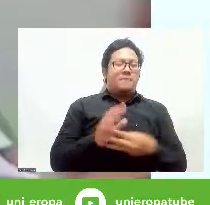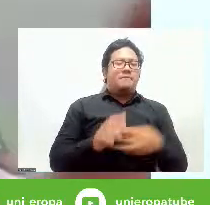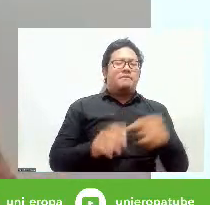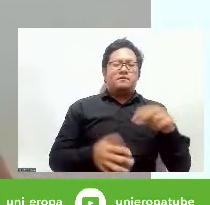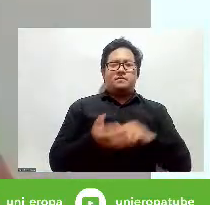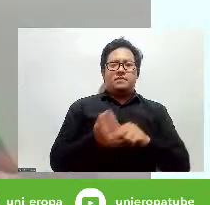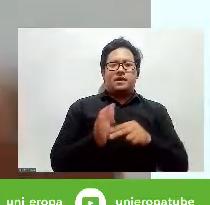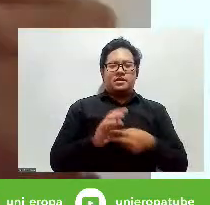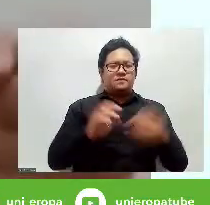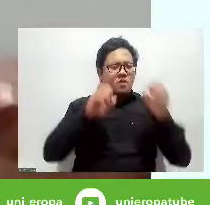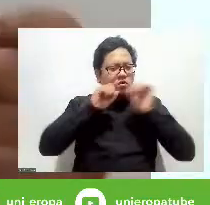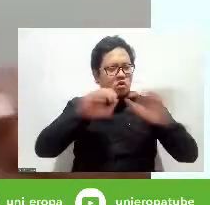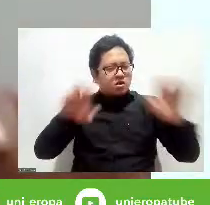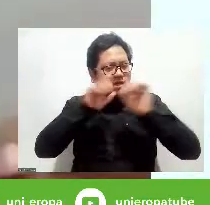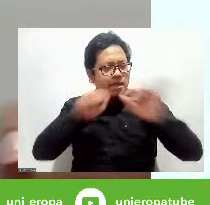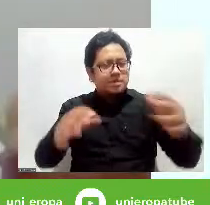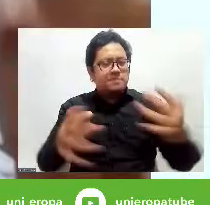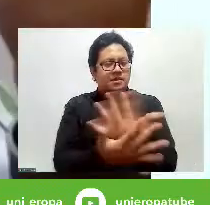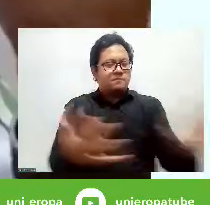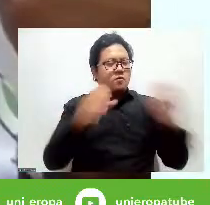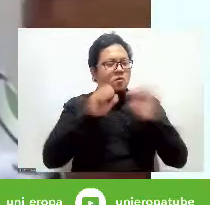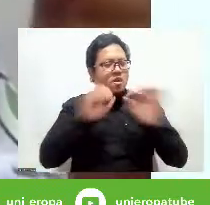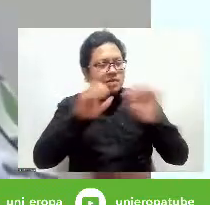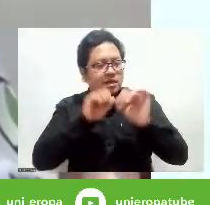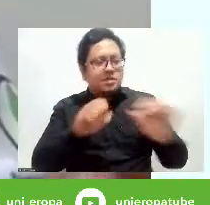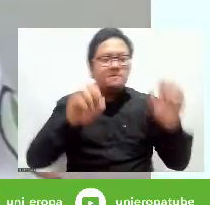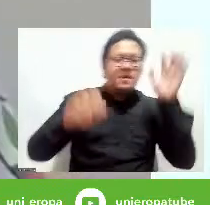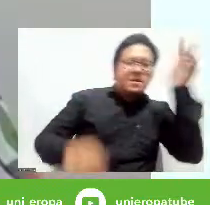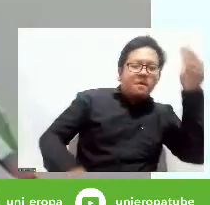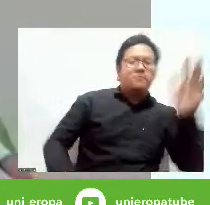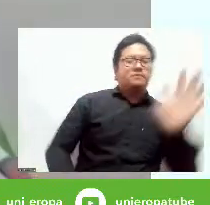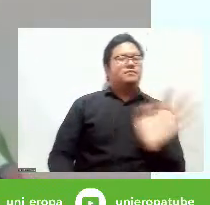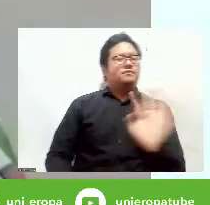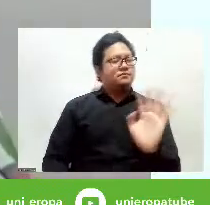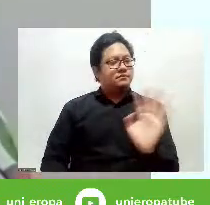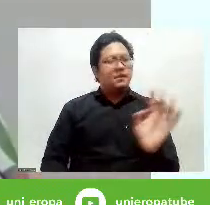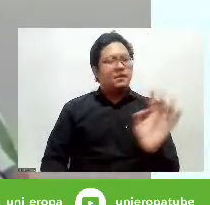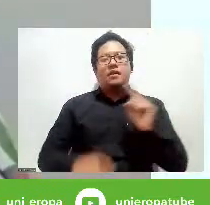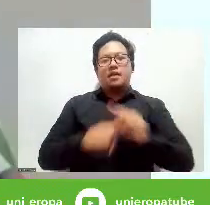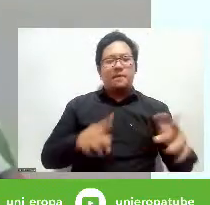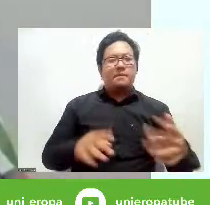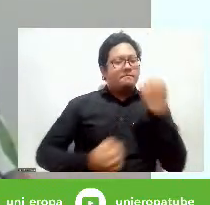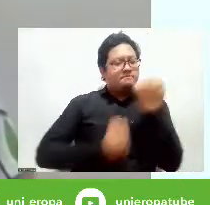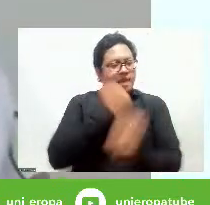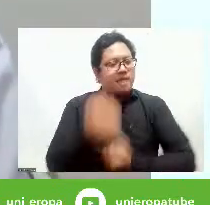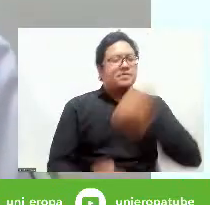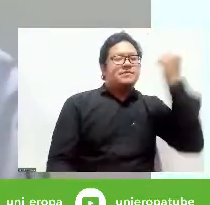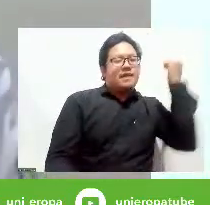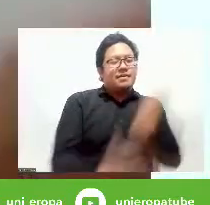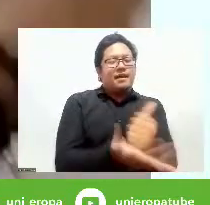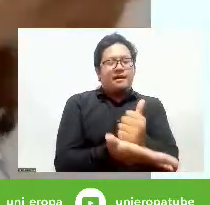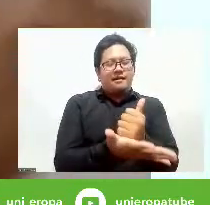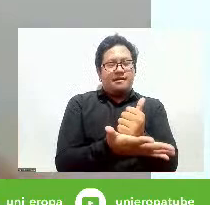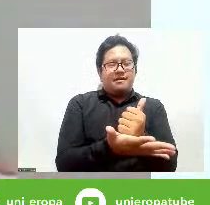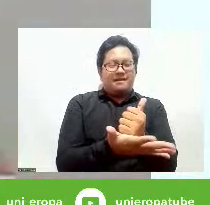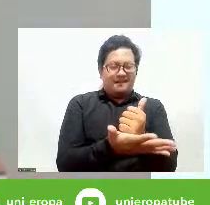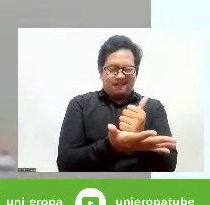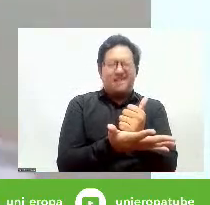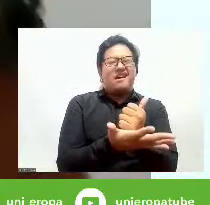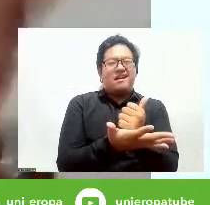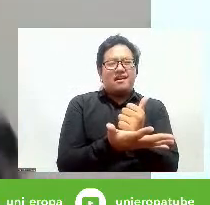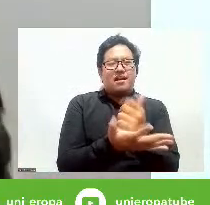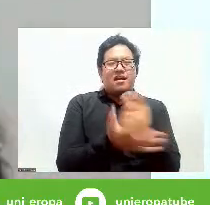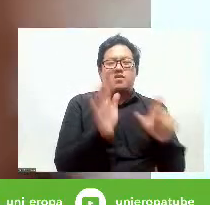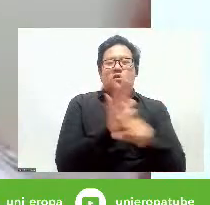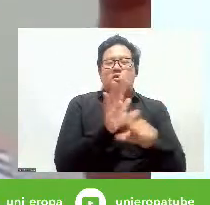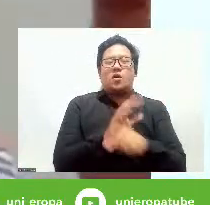membujuk tidak tapi kita melakukan Rio action karena karena khususnya yang mengeringkan ganggu tadi